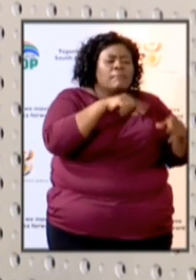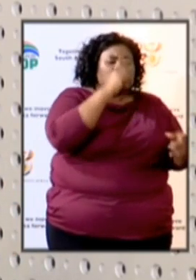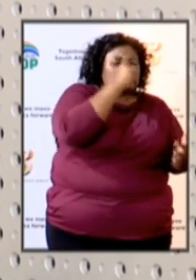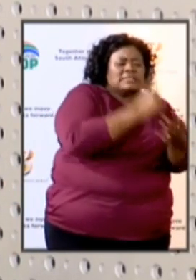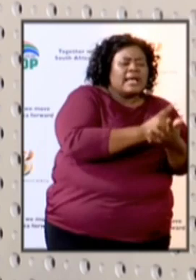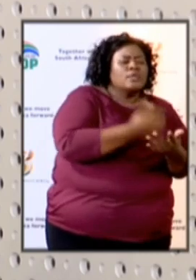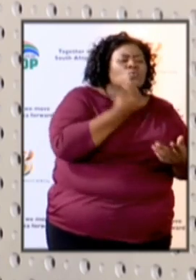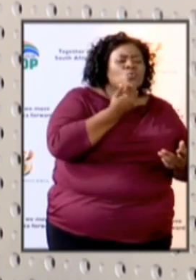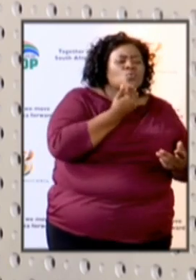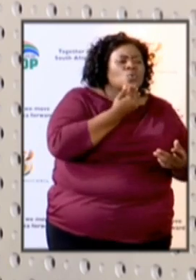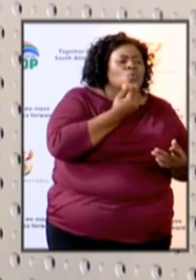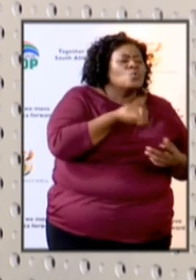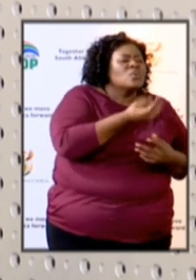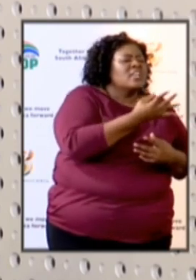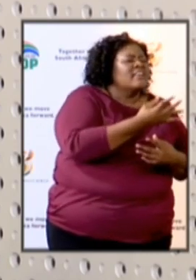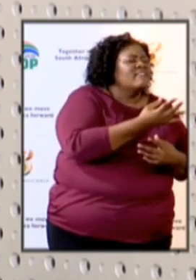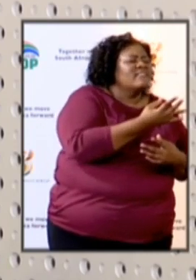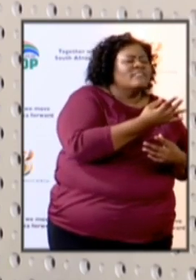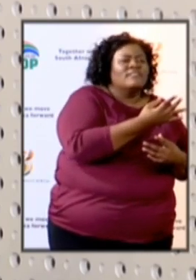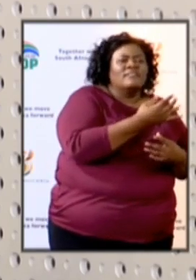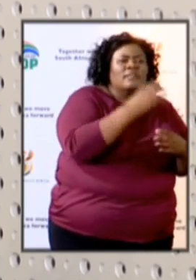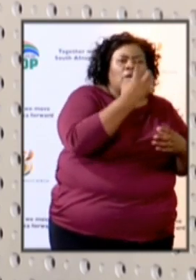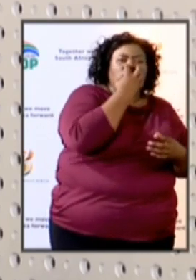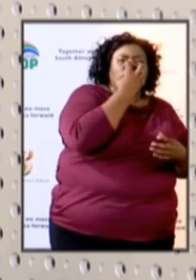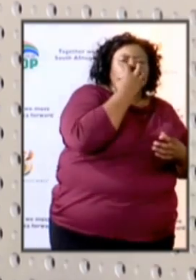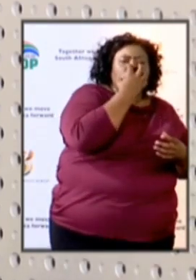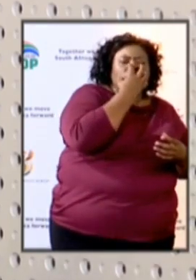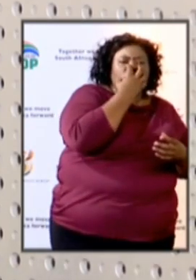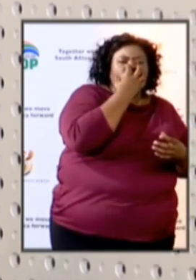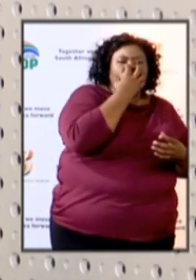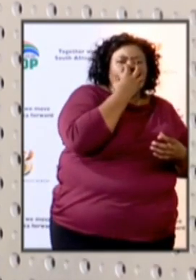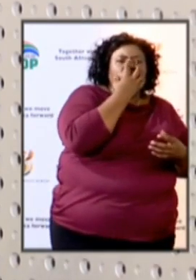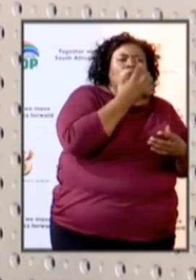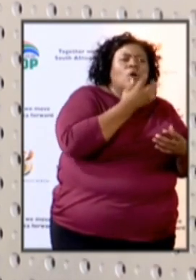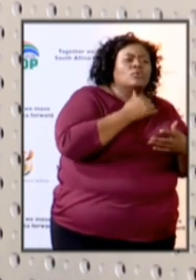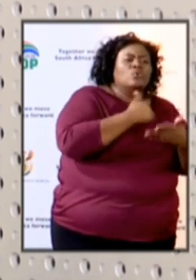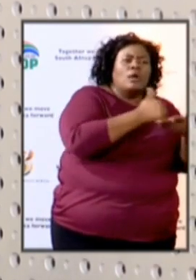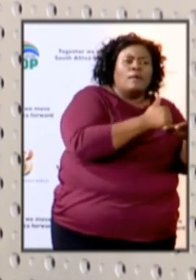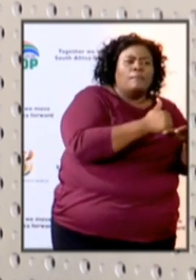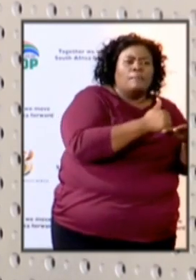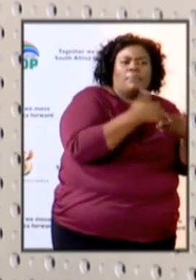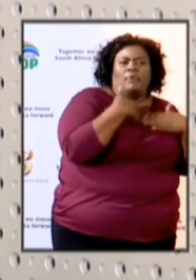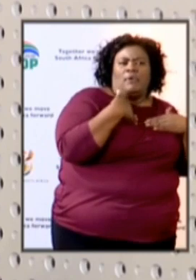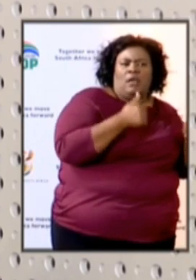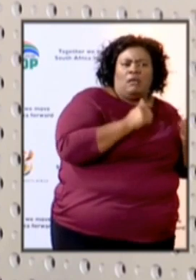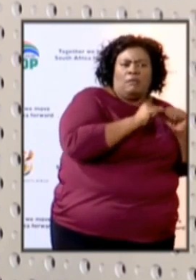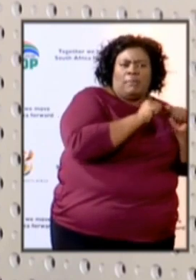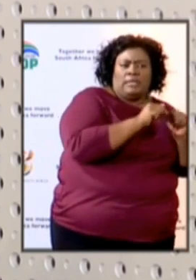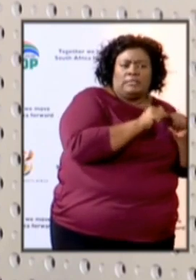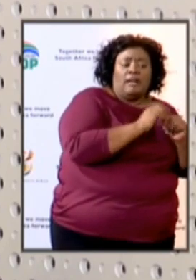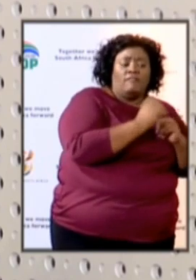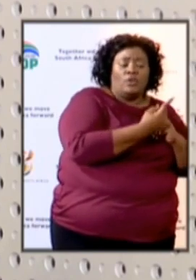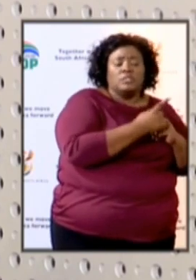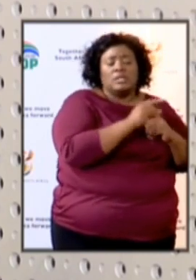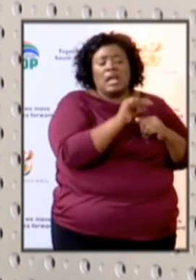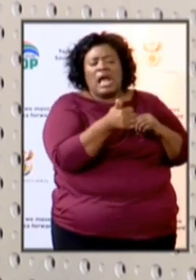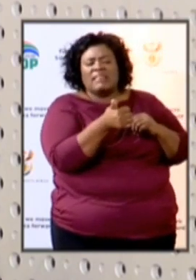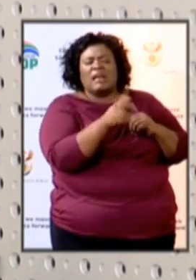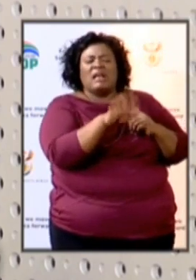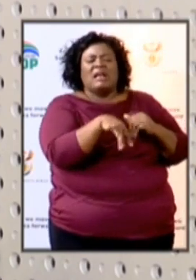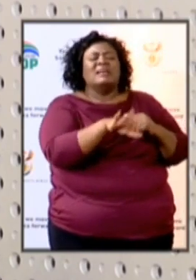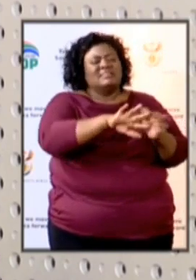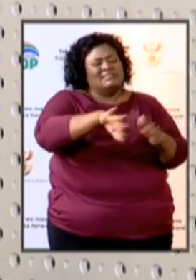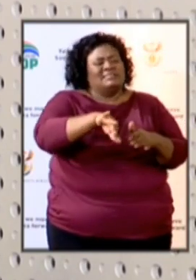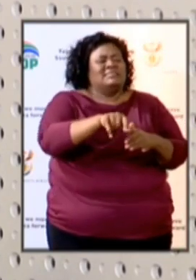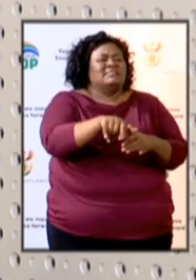sikhuphuka lesifo, sikhuphuke kancane, singandlundlubali ngesivinini. Senzele ukuthi